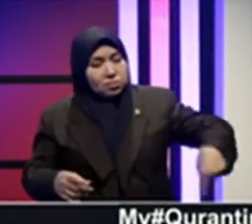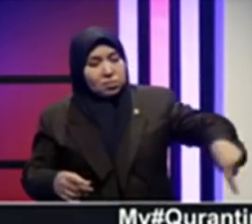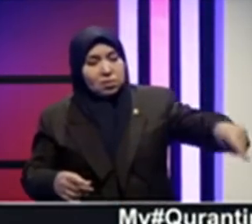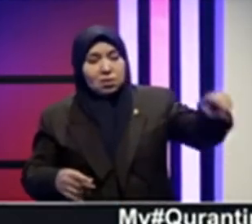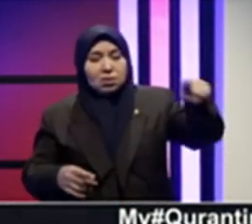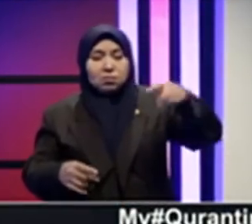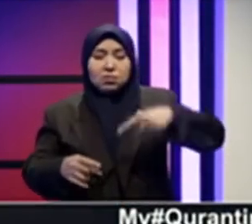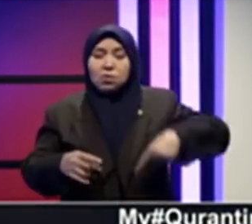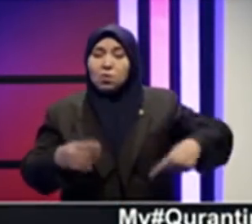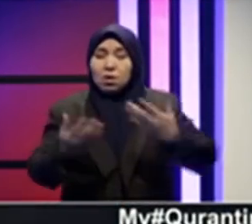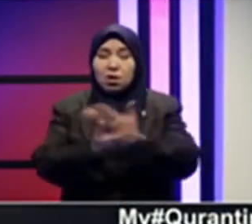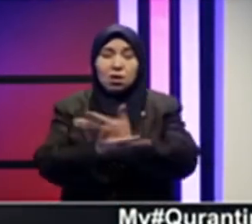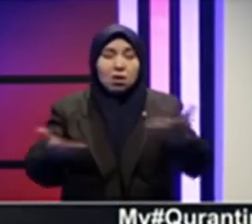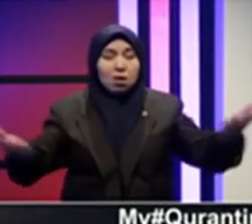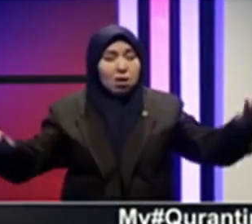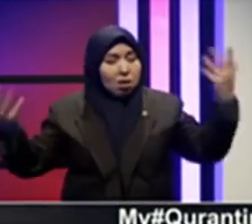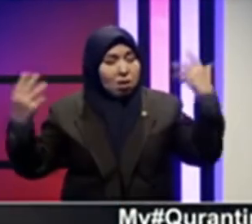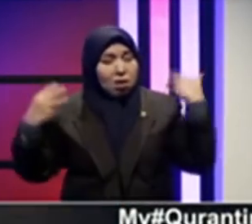ibadi la